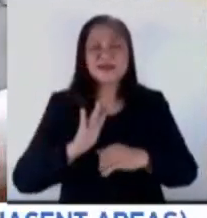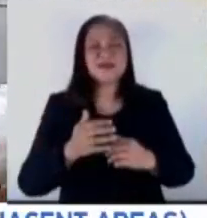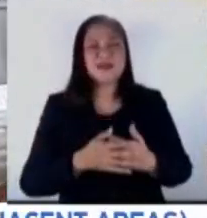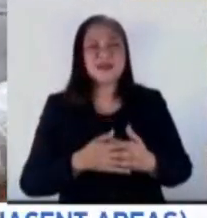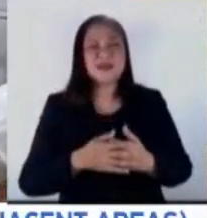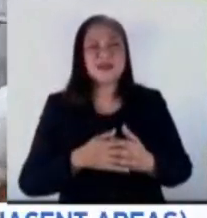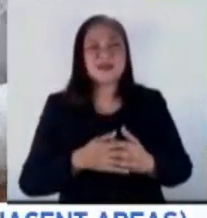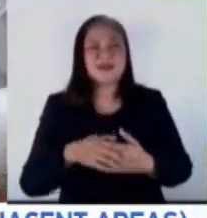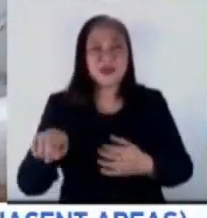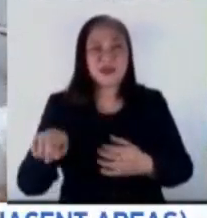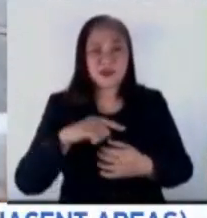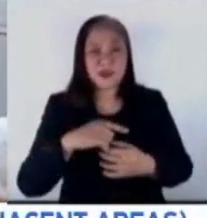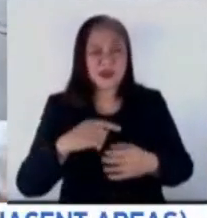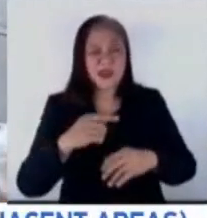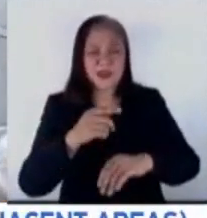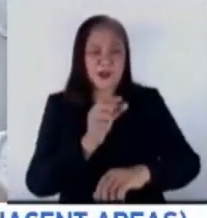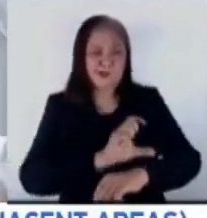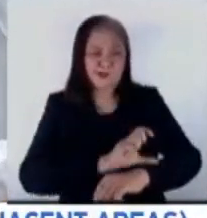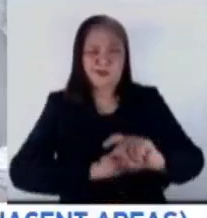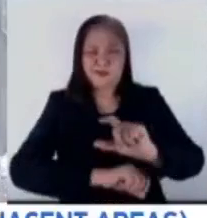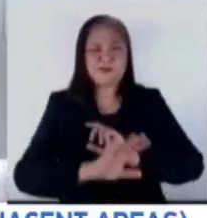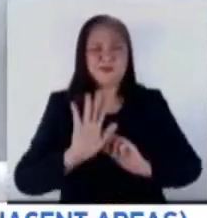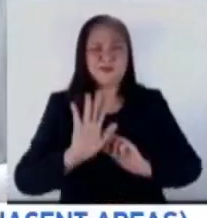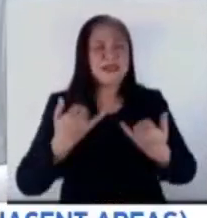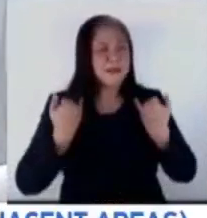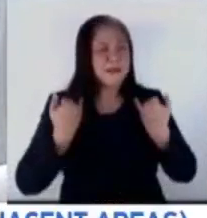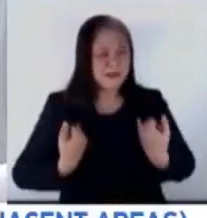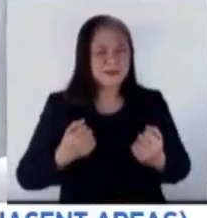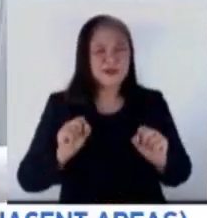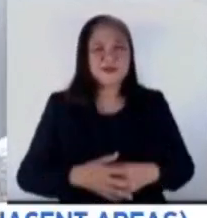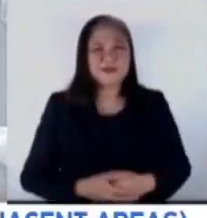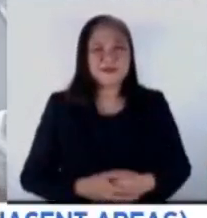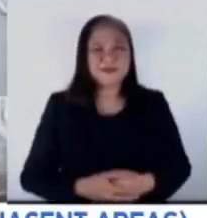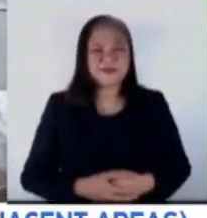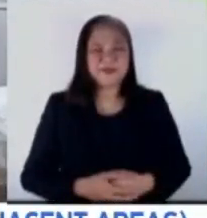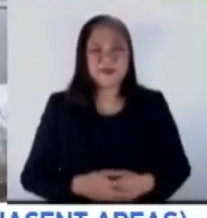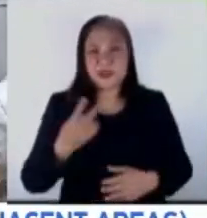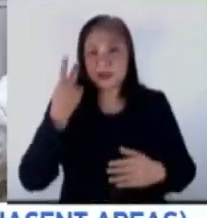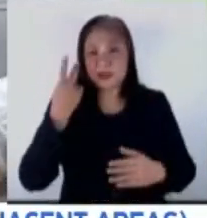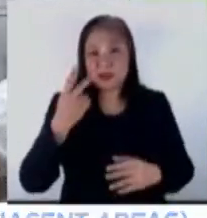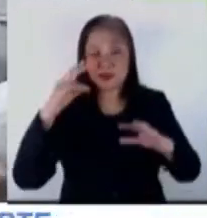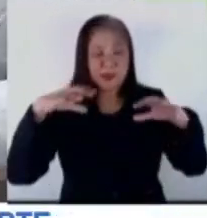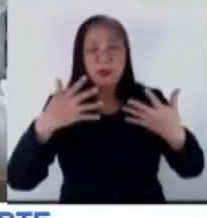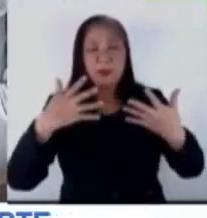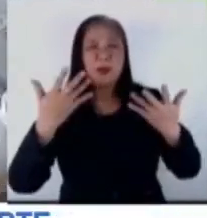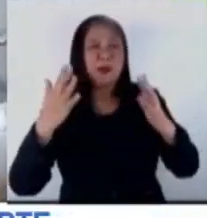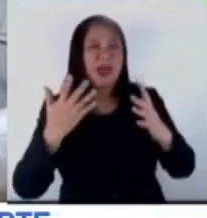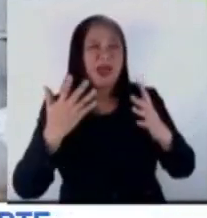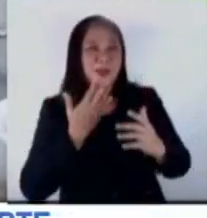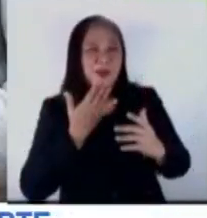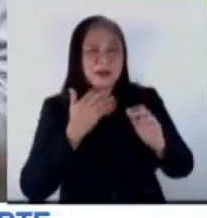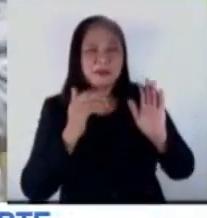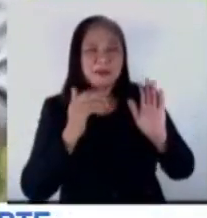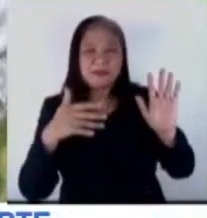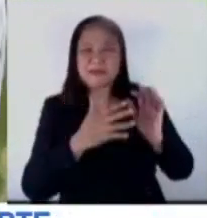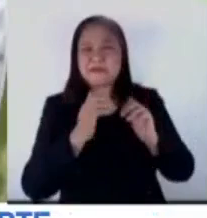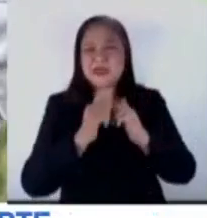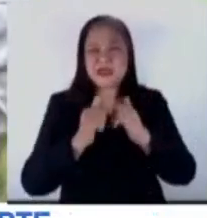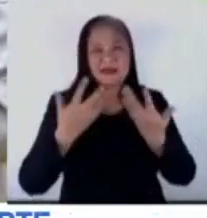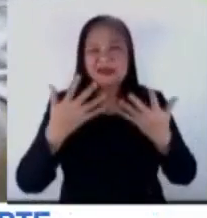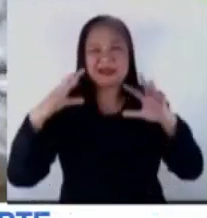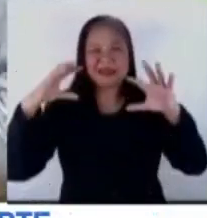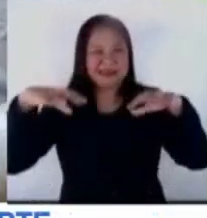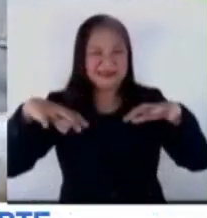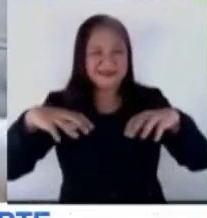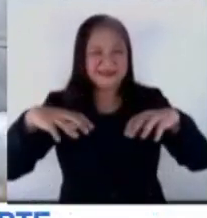Sa rainfall forecast naman ng Metro Weather, ito, walang kulay, ibig sabihin mababa ang tsansa ng ulan sa Metro Manila. Araw po yan ng